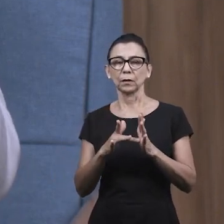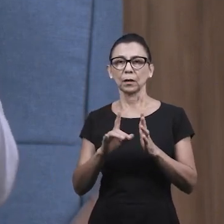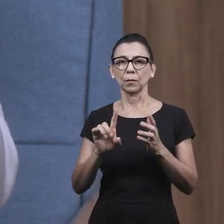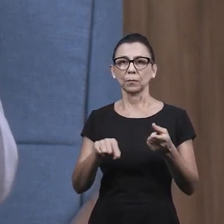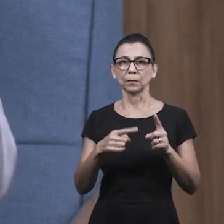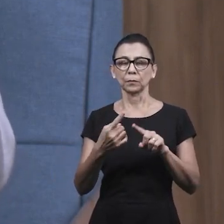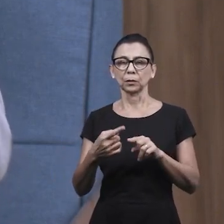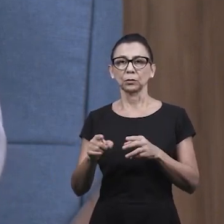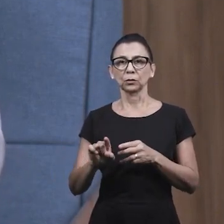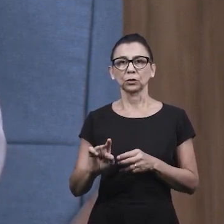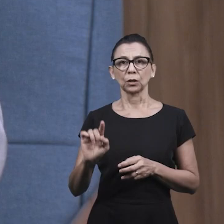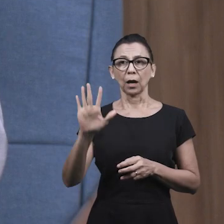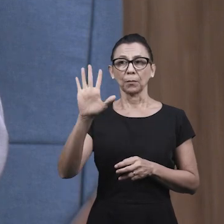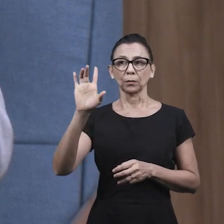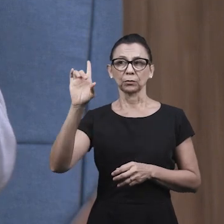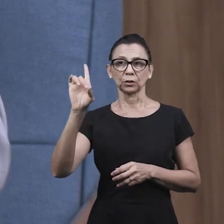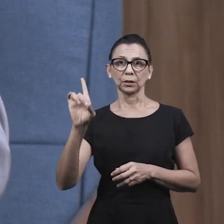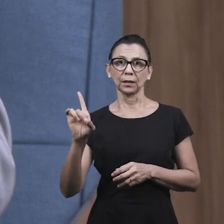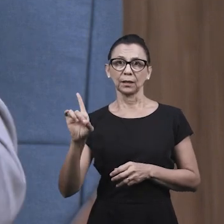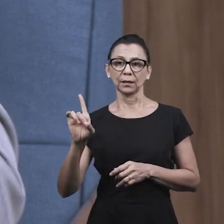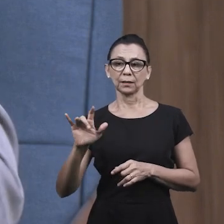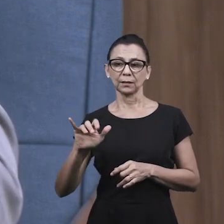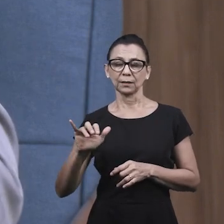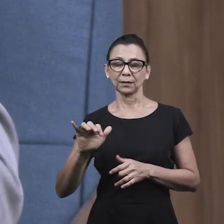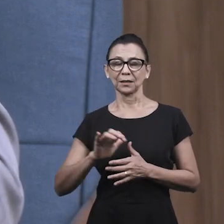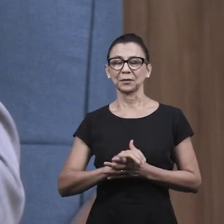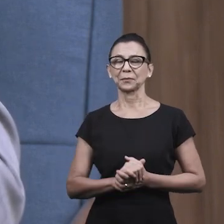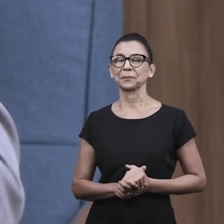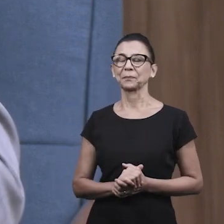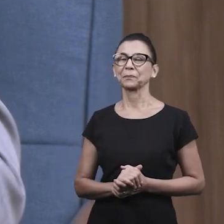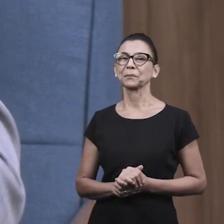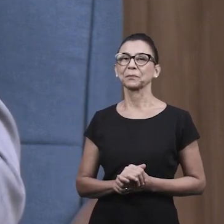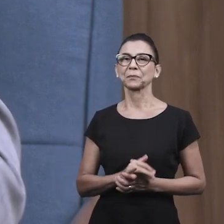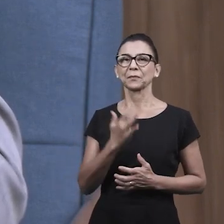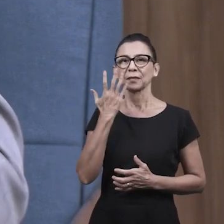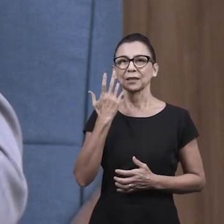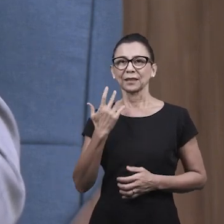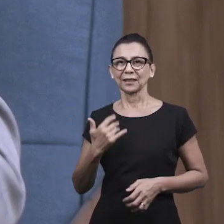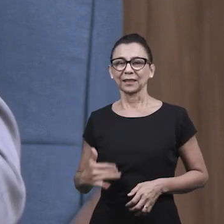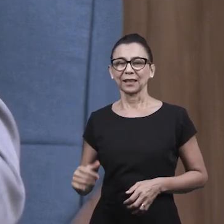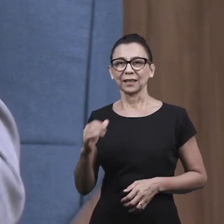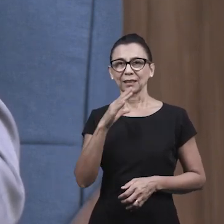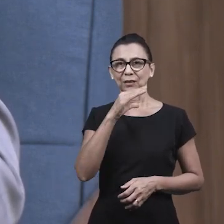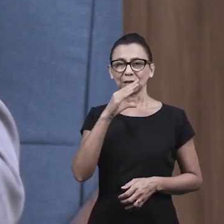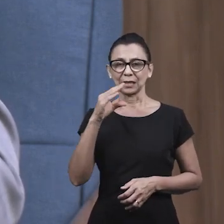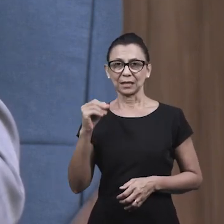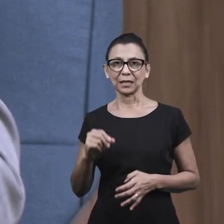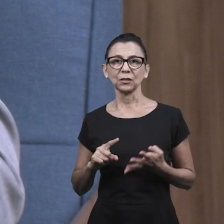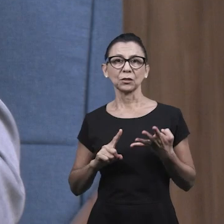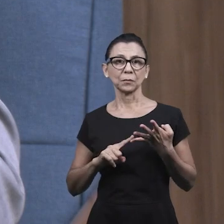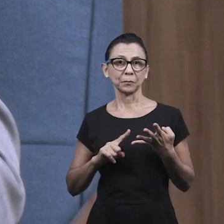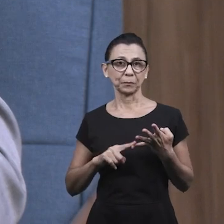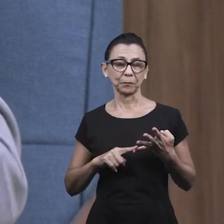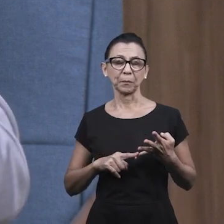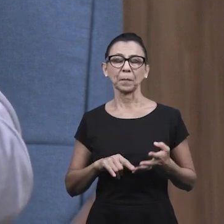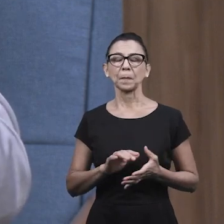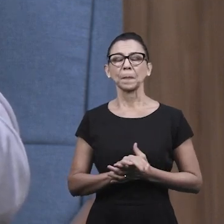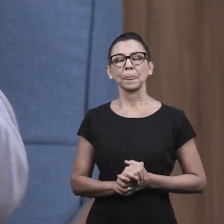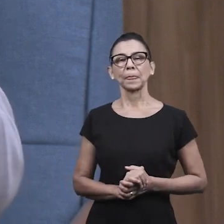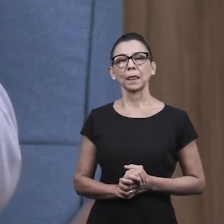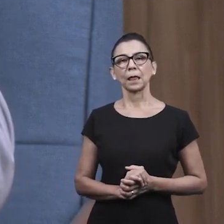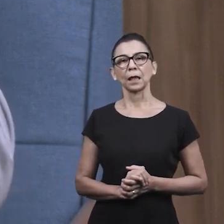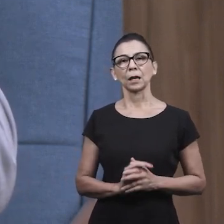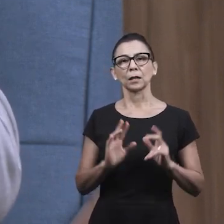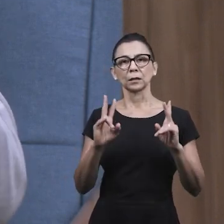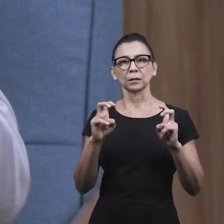faite avec la main droite au clavier. Dans l'étude pour les enfants intermédiaires et adolescents, le professeur Sandra Carvalho, dans la thématique Jésus, le